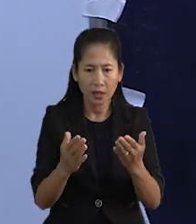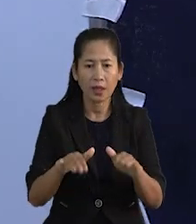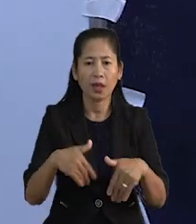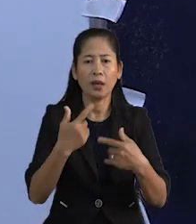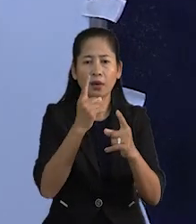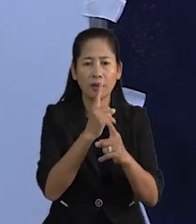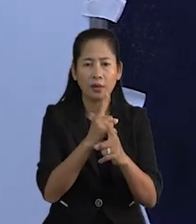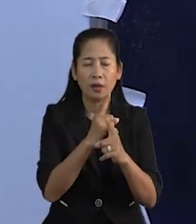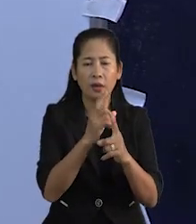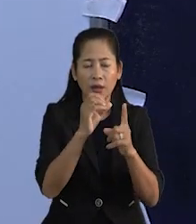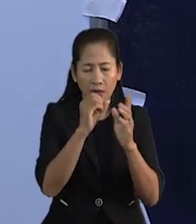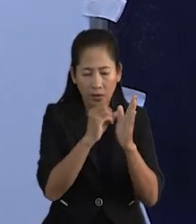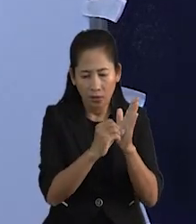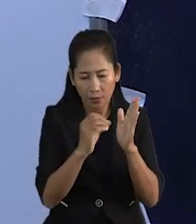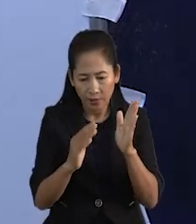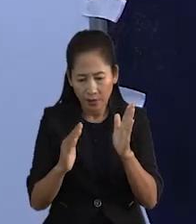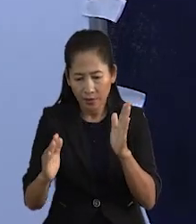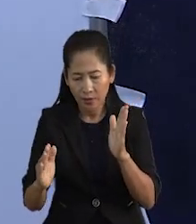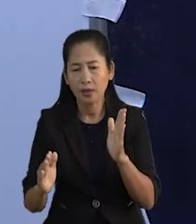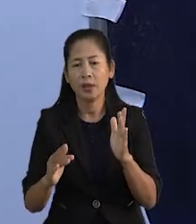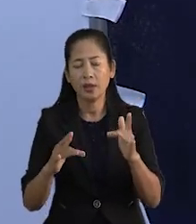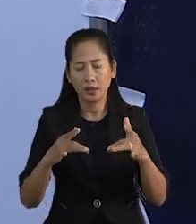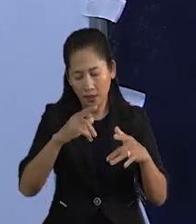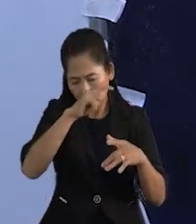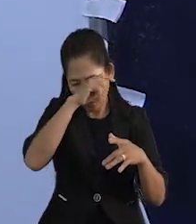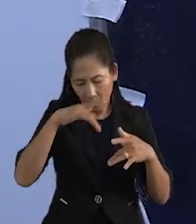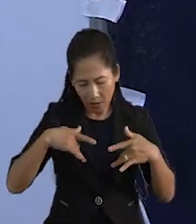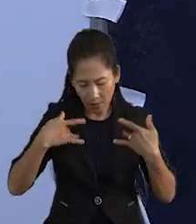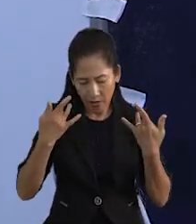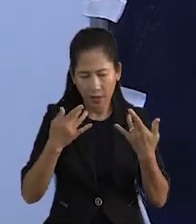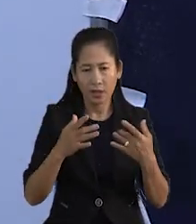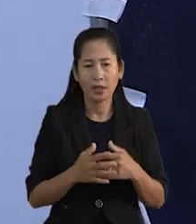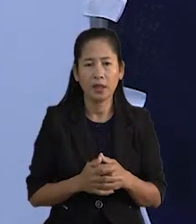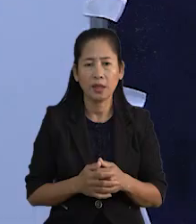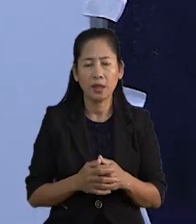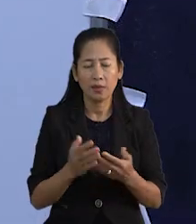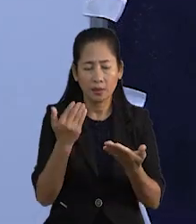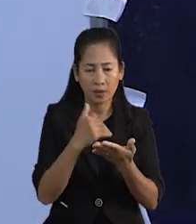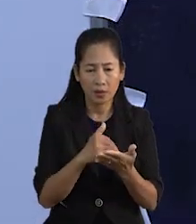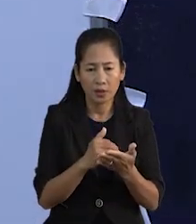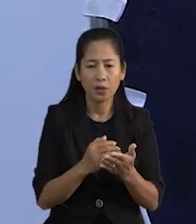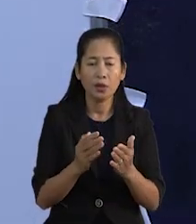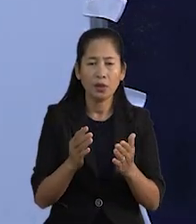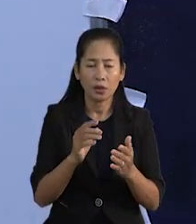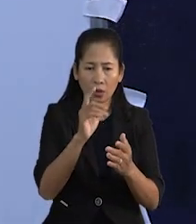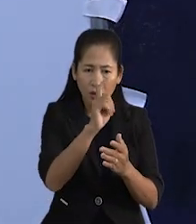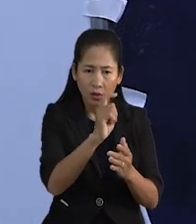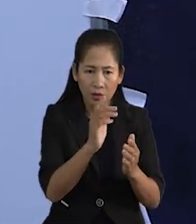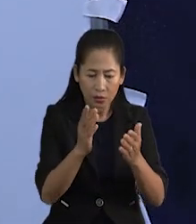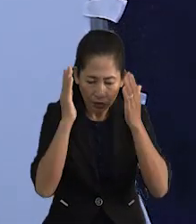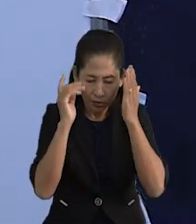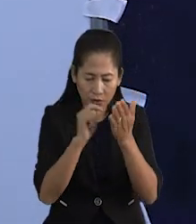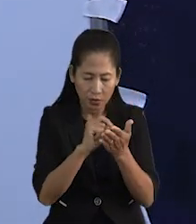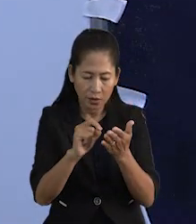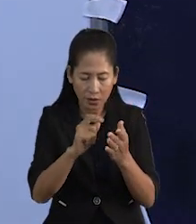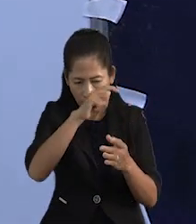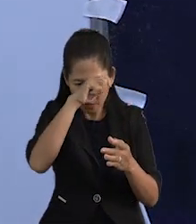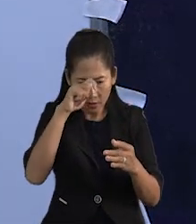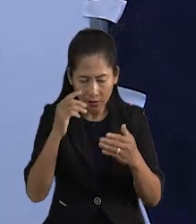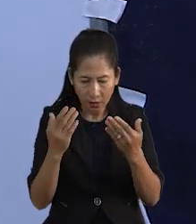ឲ្យត្រូវតាមលំដាប់លំដោយនៃព្រឹត្តិការណ៍បានម្ដងទៀតខចូលសរសេររឿង